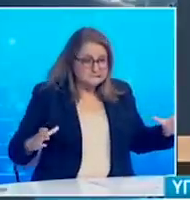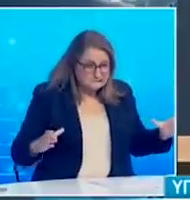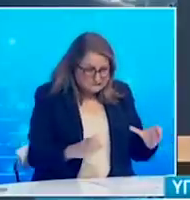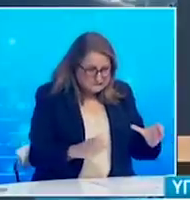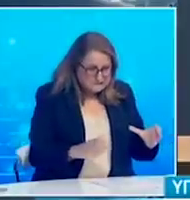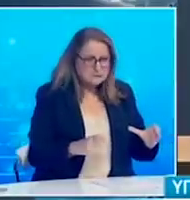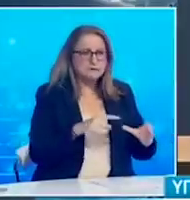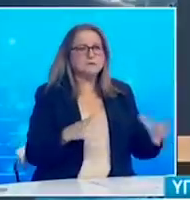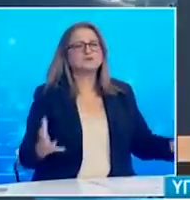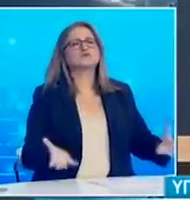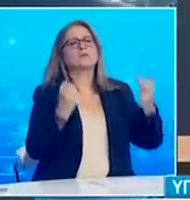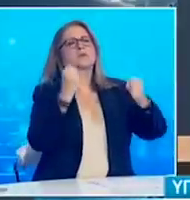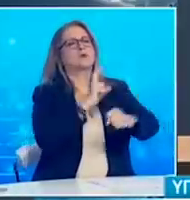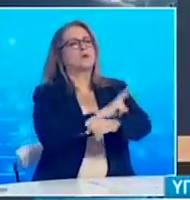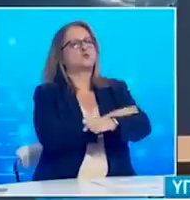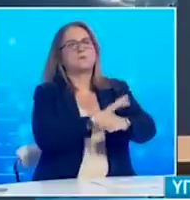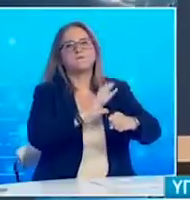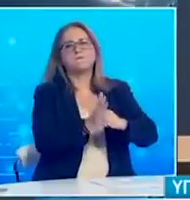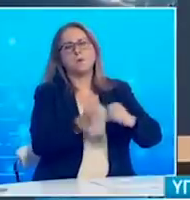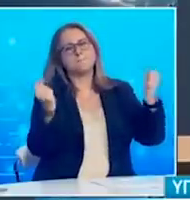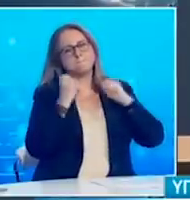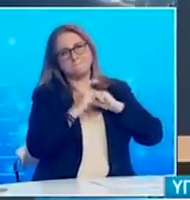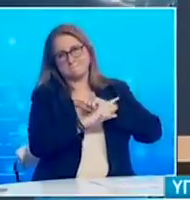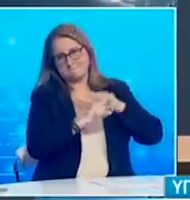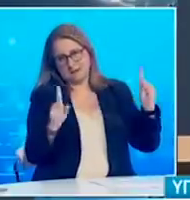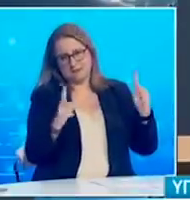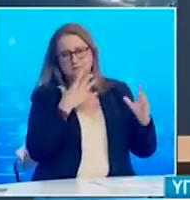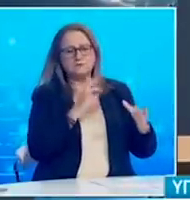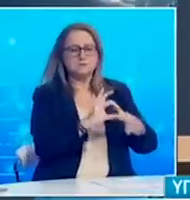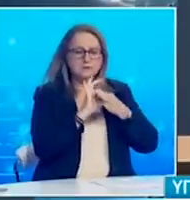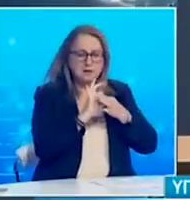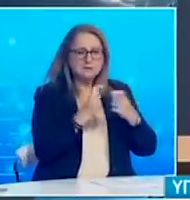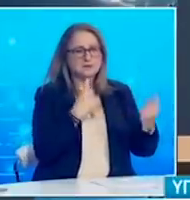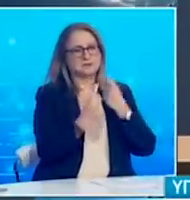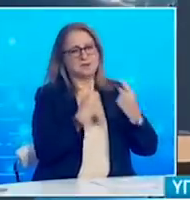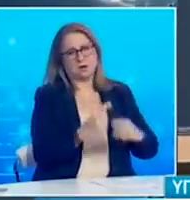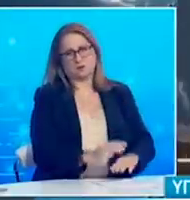Άρα, συνεργασία, συνεννόηση φέρνουν το συγκεκριμένο αποτέλεσμα.